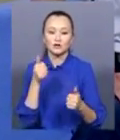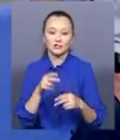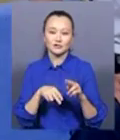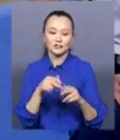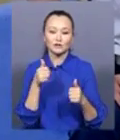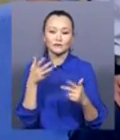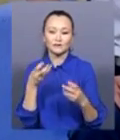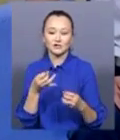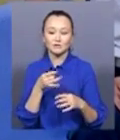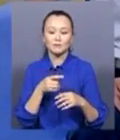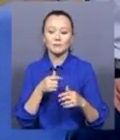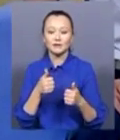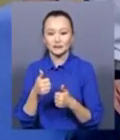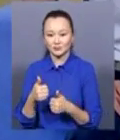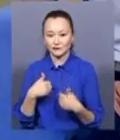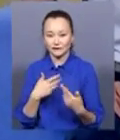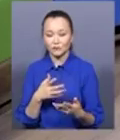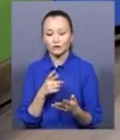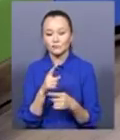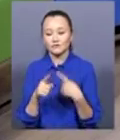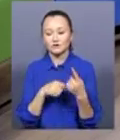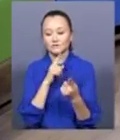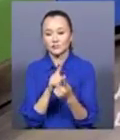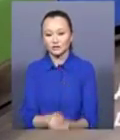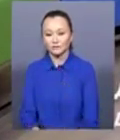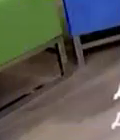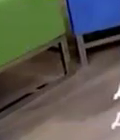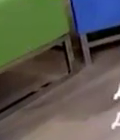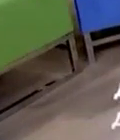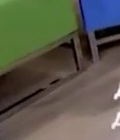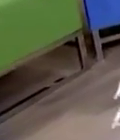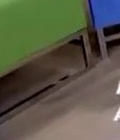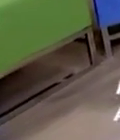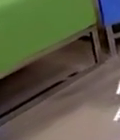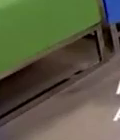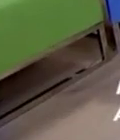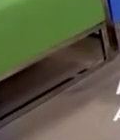дня и позитива. До новых встреч. Ну что, берем чашки, пьем чай.